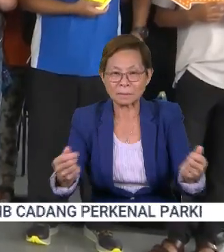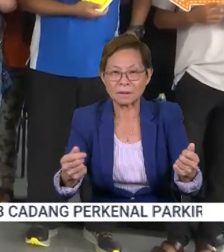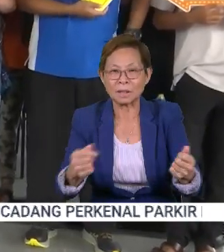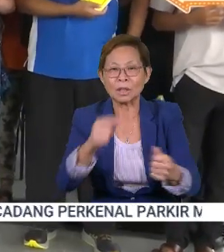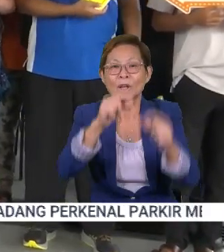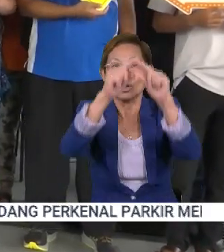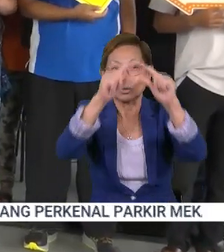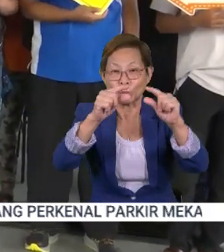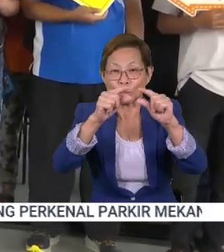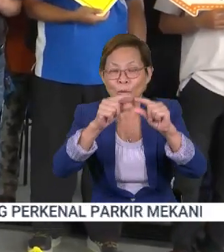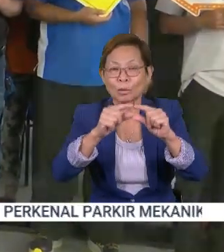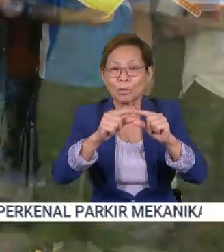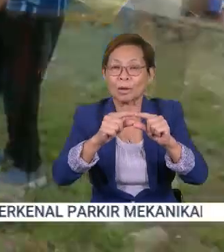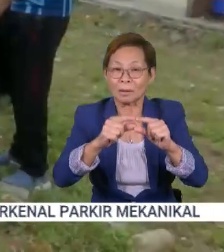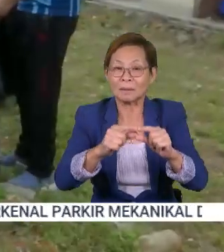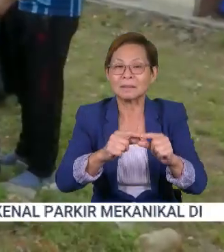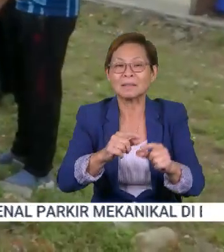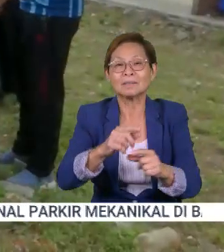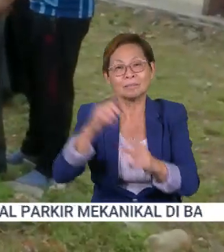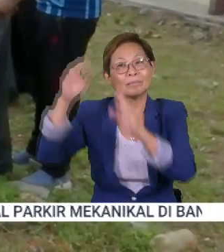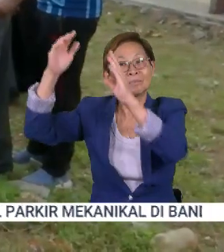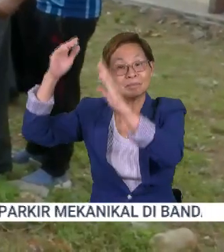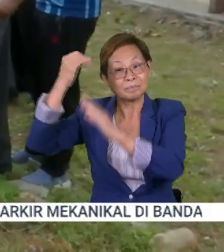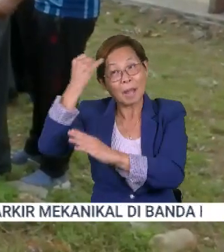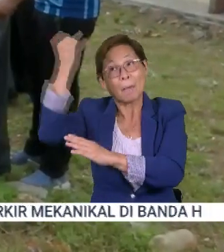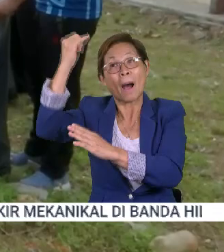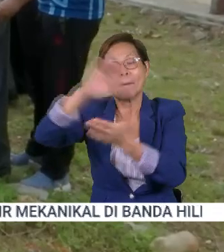Usaha dilakukan ini juga selari inspirasi menjadikan